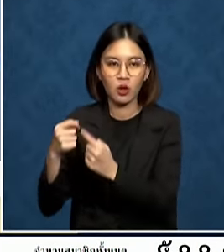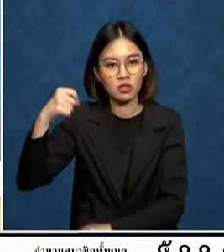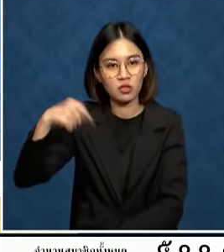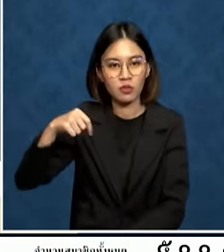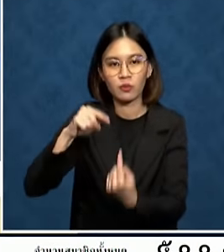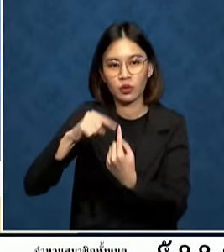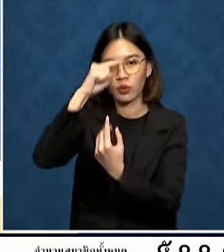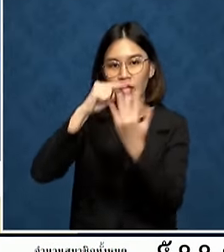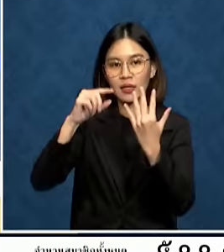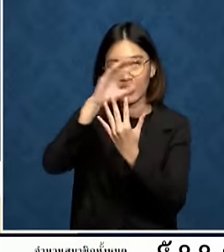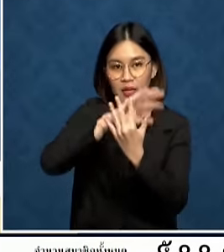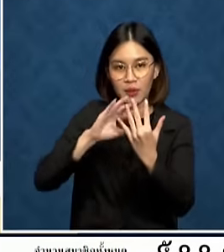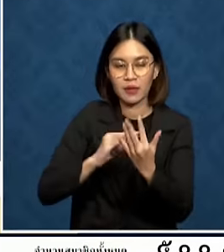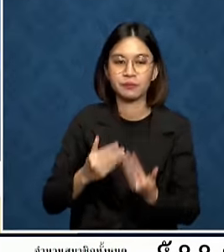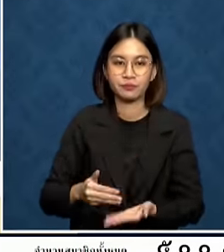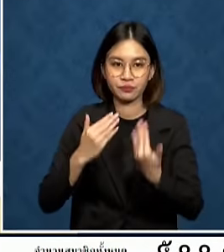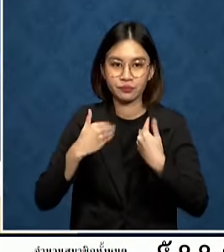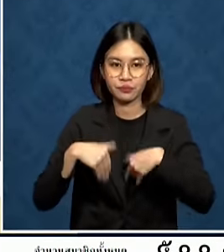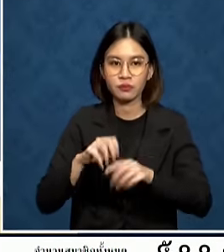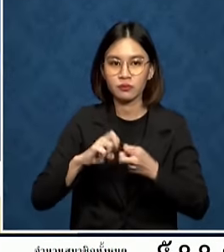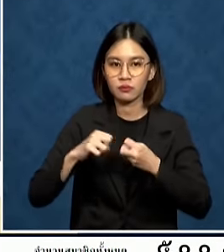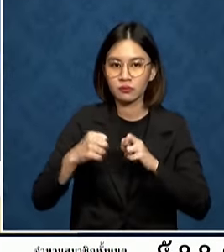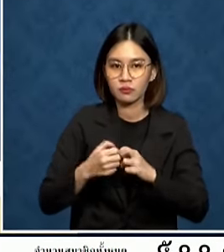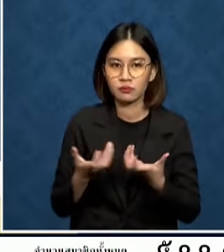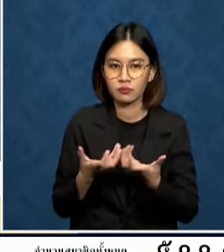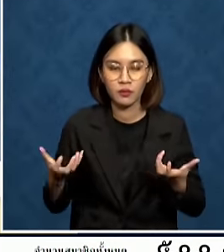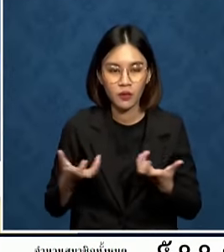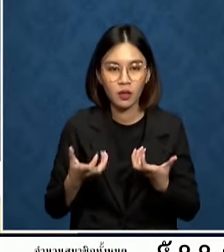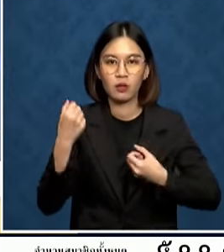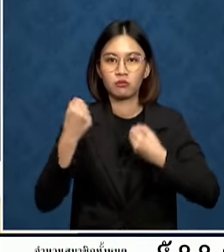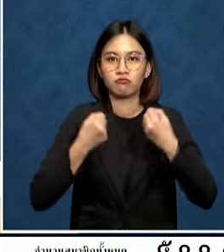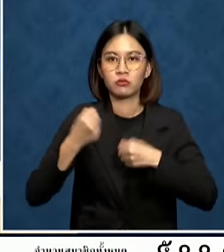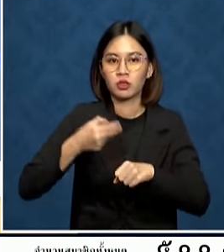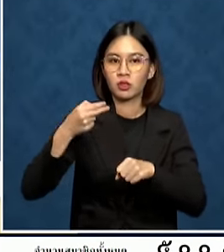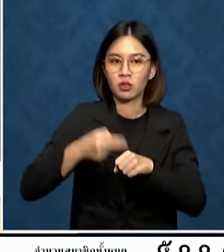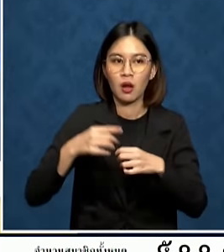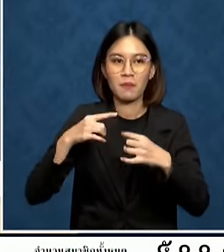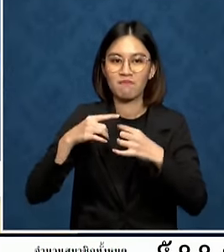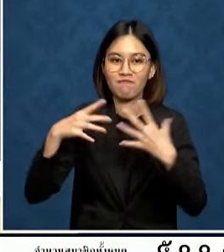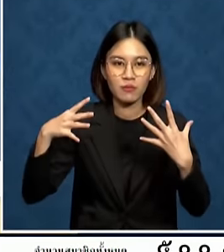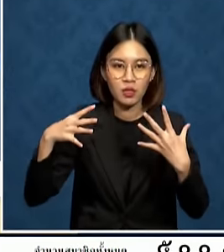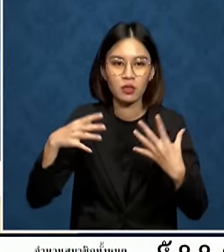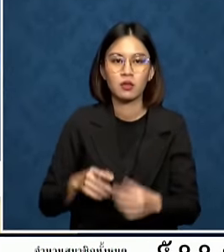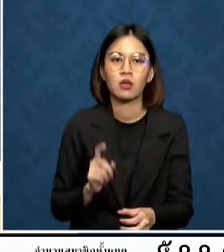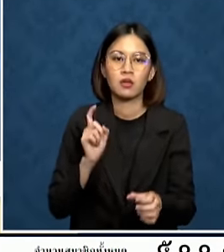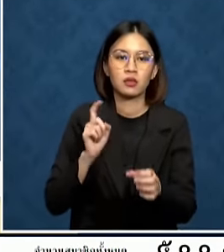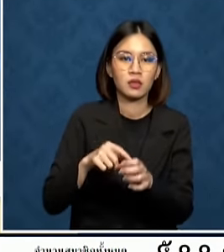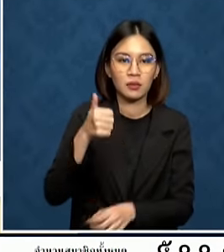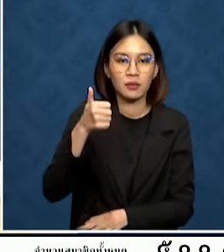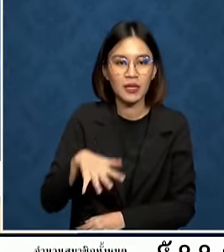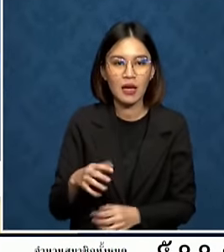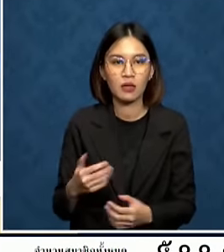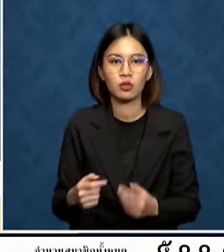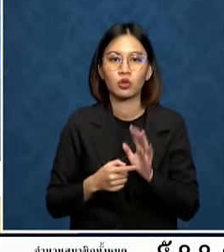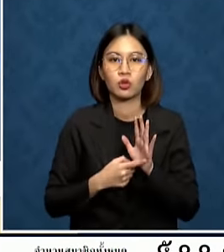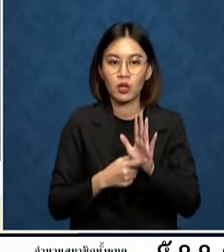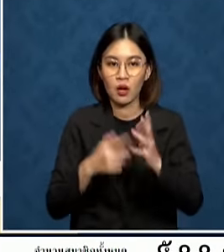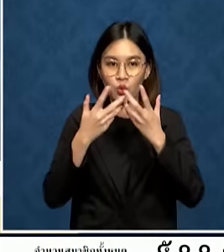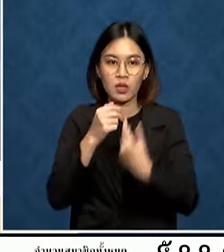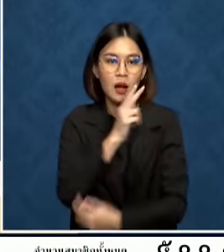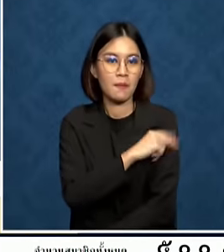ประเทศถัดมาครับปัญหาอุตสาหกรรมชิ้นส่วนยานยนต์สันดาบไม่สามารถเข้าสู่ห่วงโซ่อุตสาหกรรมใหม่อื่นๆเช่นอุตสาหกรรม